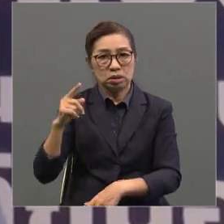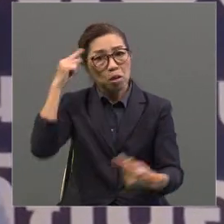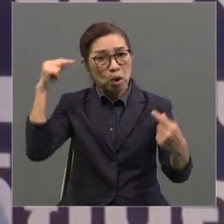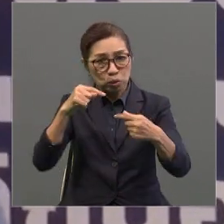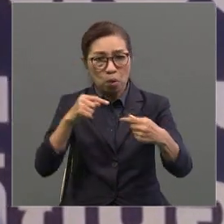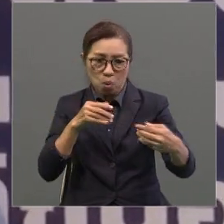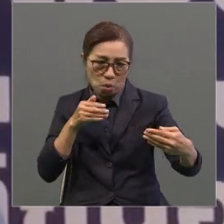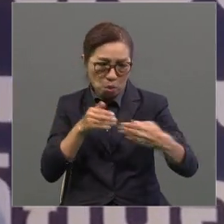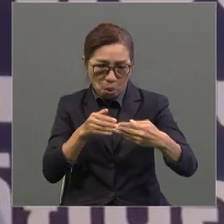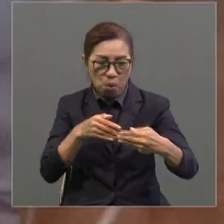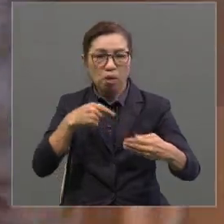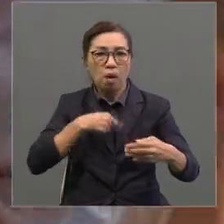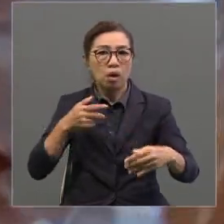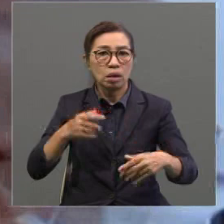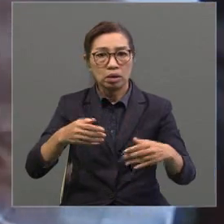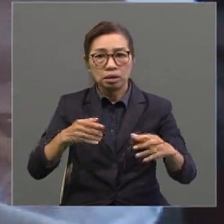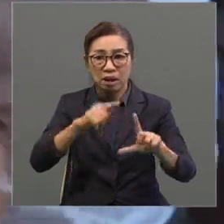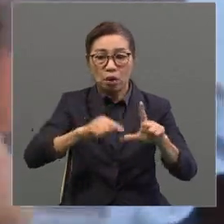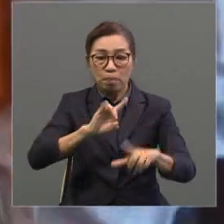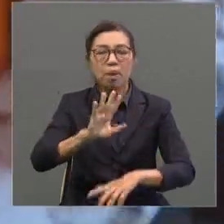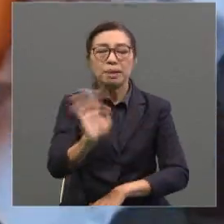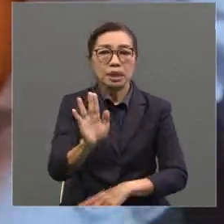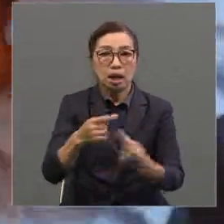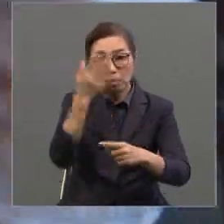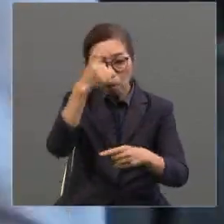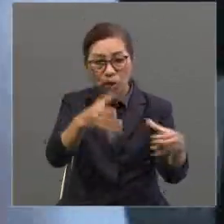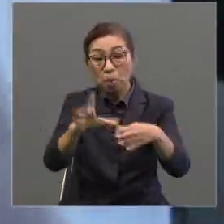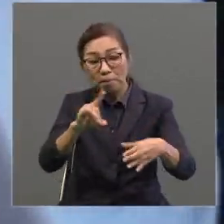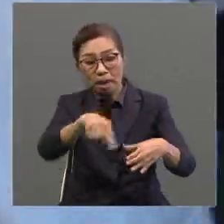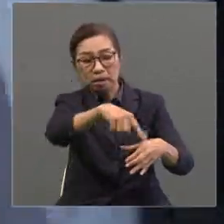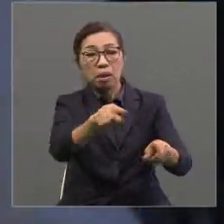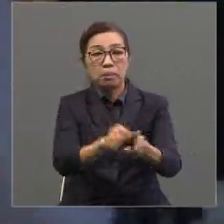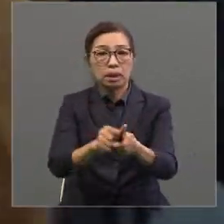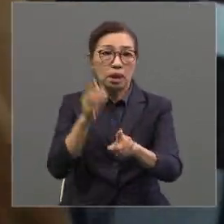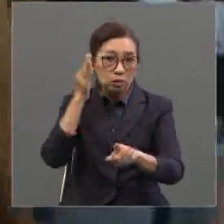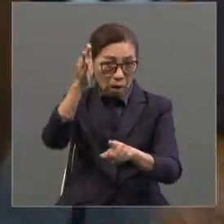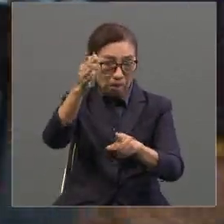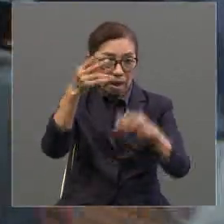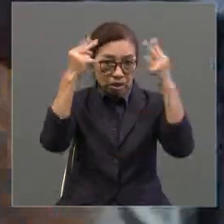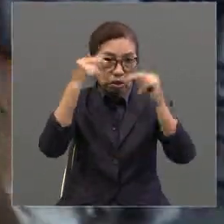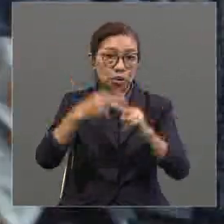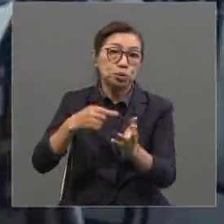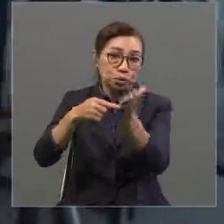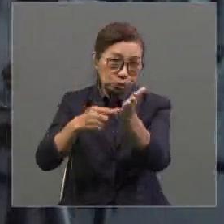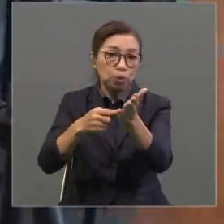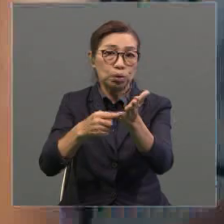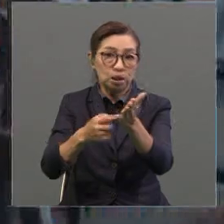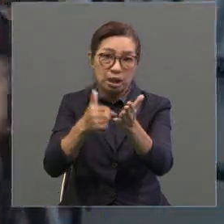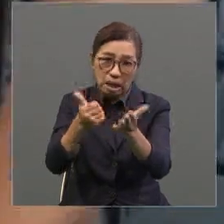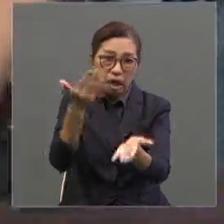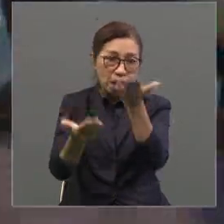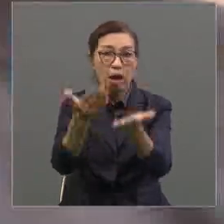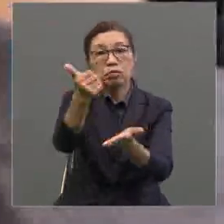โดยเฉพาะฝั่ง 8พรรคร่วมจัดตั้งรัฐบาลที่จะเสนอแคนดิเดตนายกรัฐมนตรีจะเป็นใครก็ได้ที่จะ